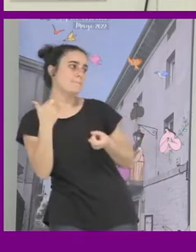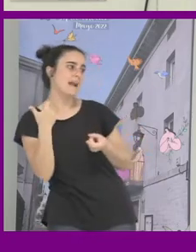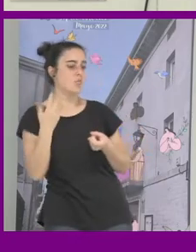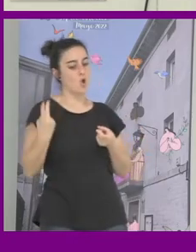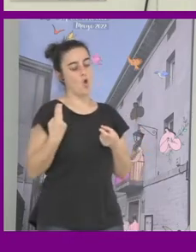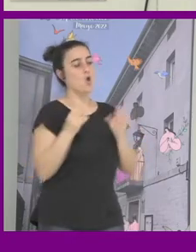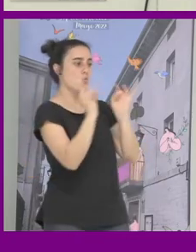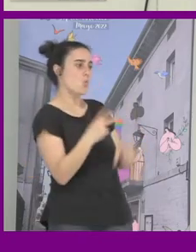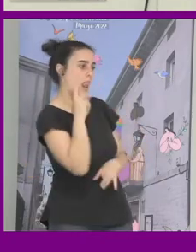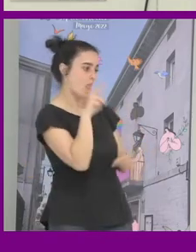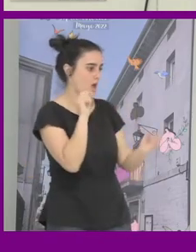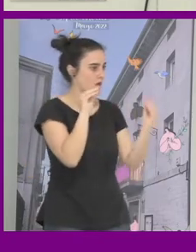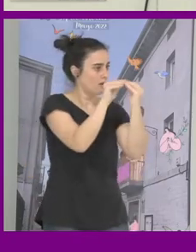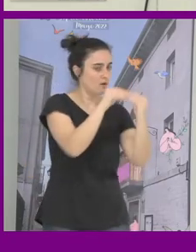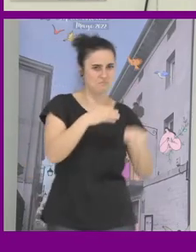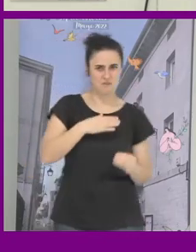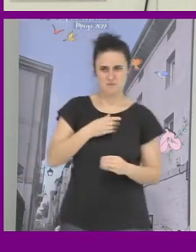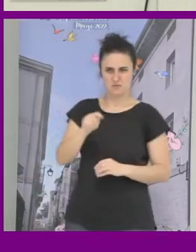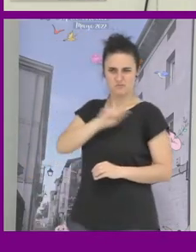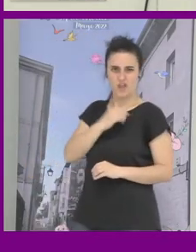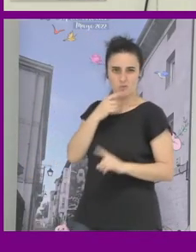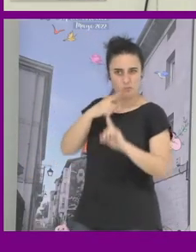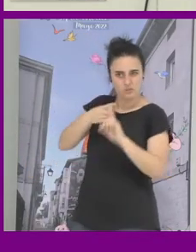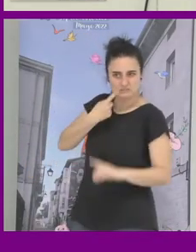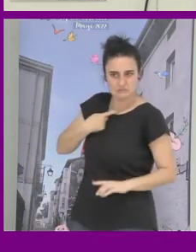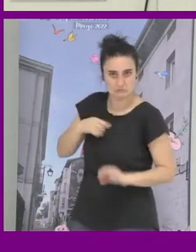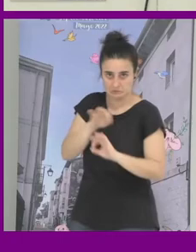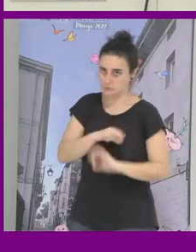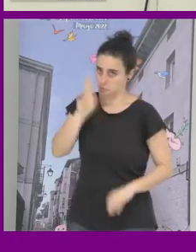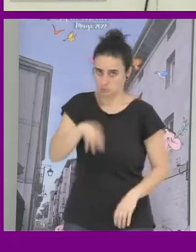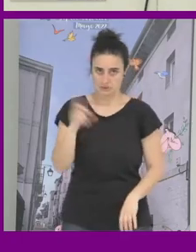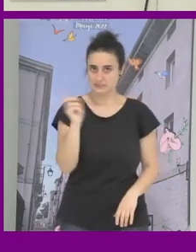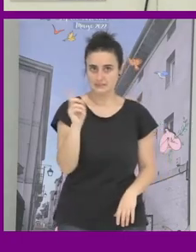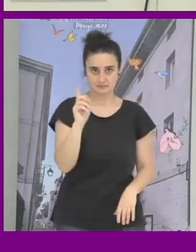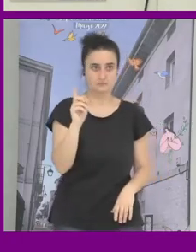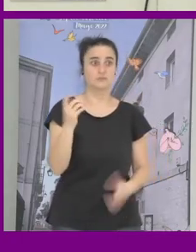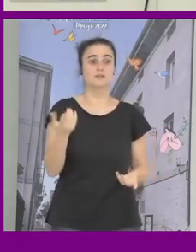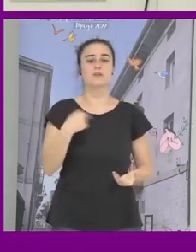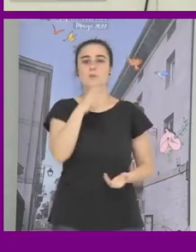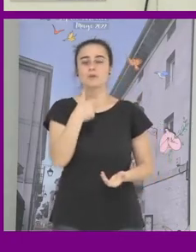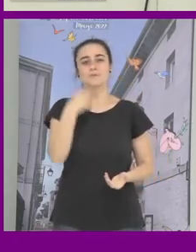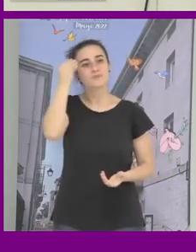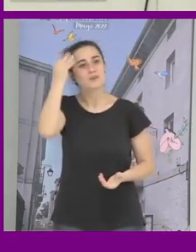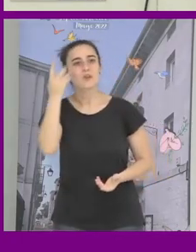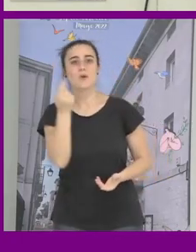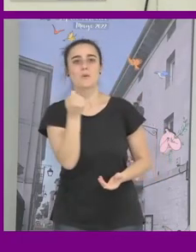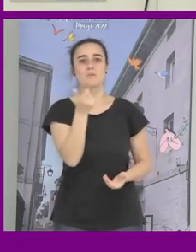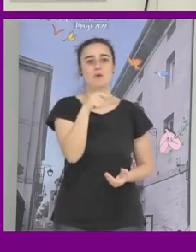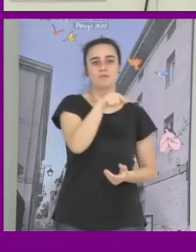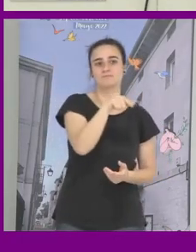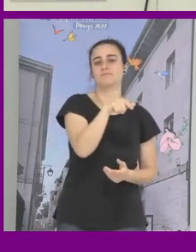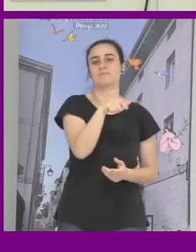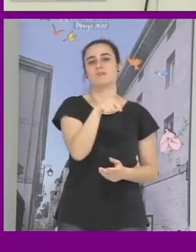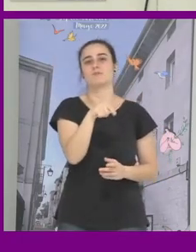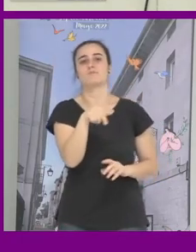ba, niretzat hori ez da piropo bat, ulertuko duzuen, ez? Orduan, bore, iruditzen zait, hori dela, ba, mainstreaminean dagoen